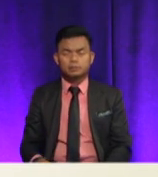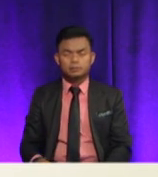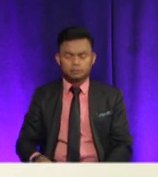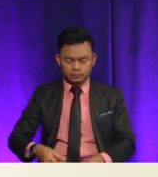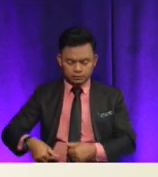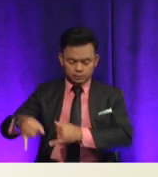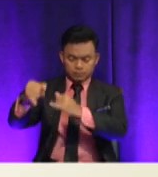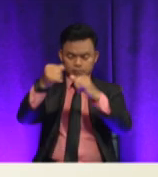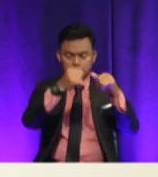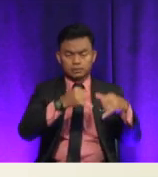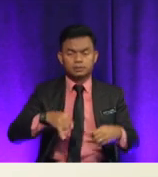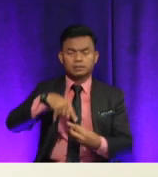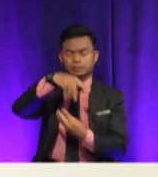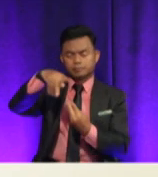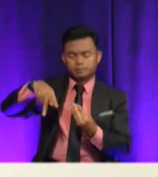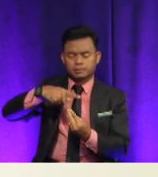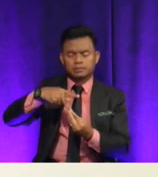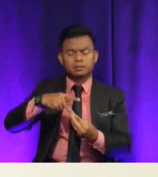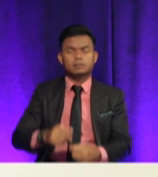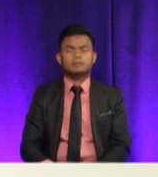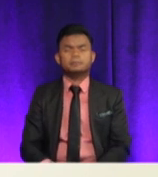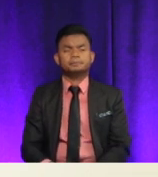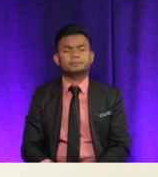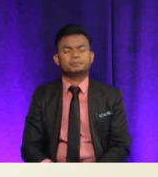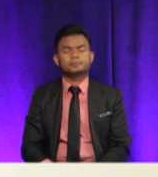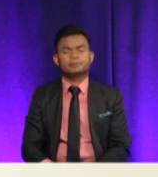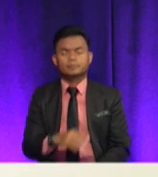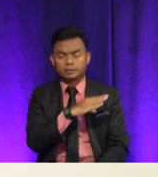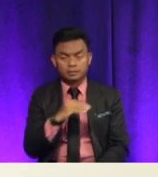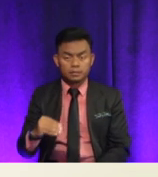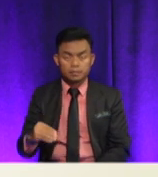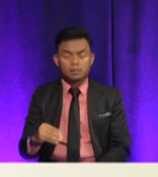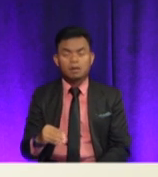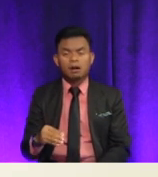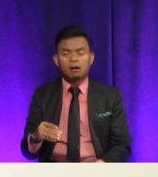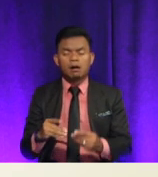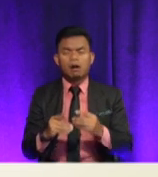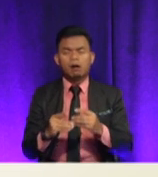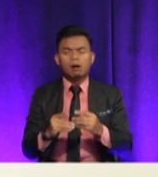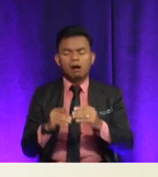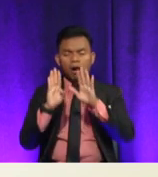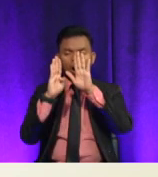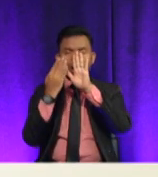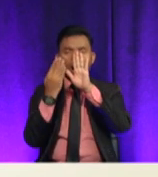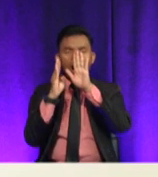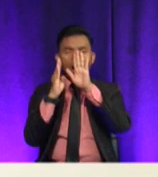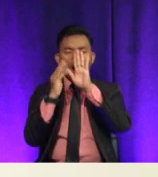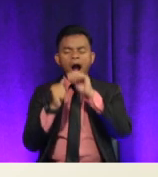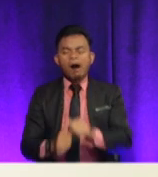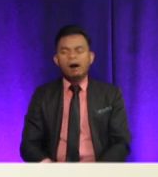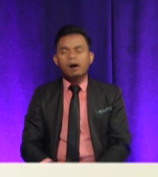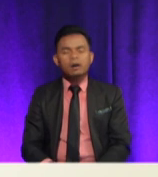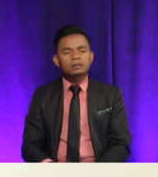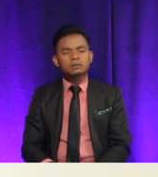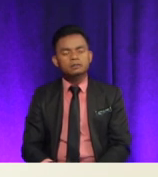tempat yaitu telah menemui pintu pagar tetapi sayangnya pintu pagar tadi berkunci dengan